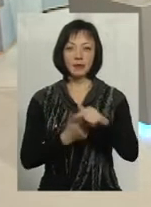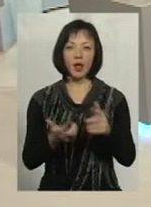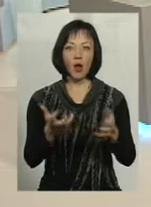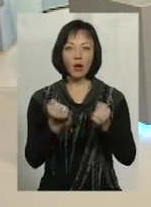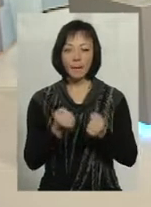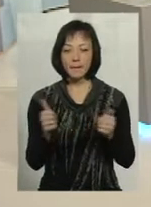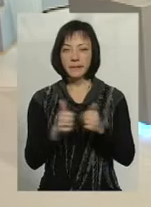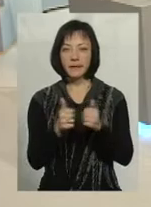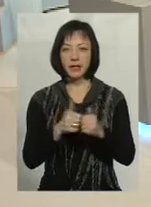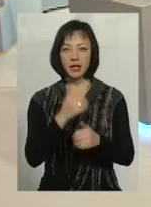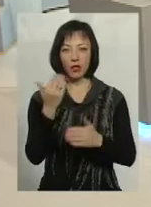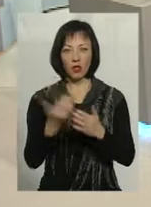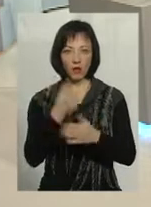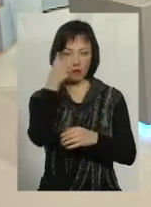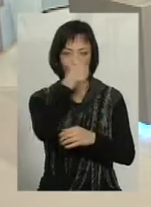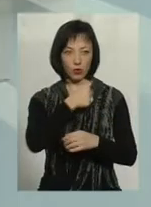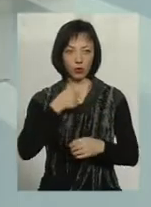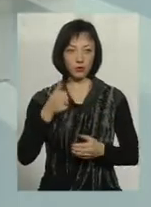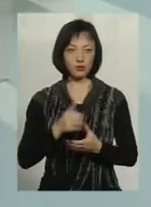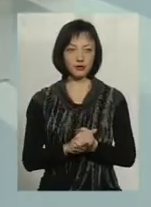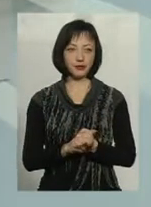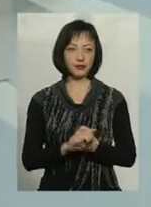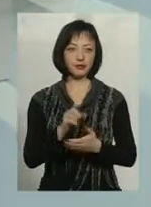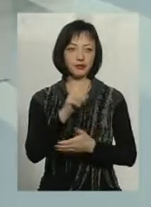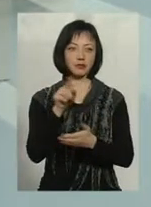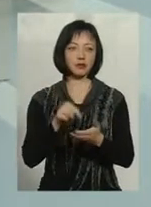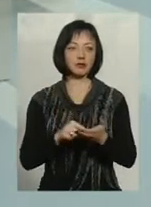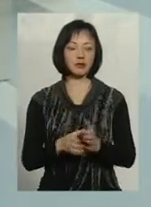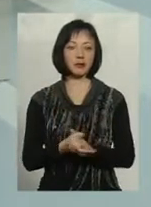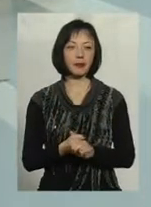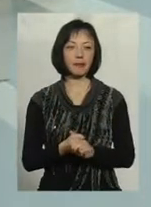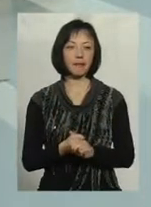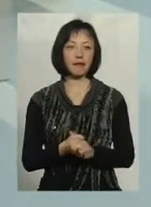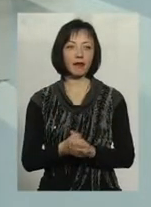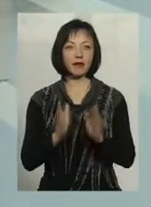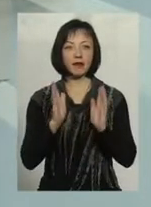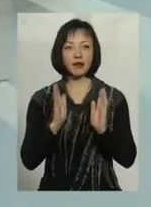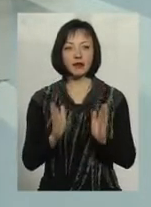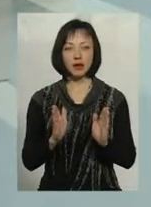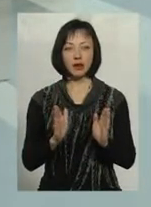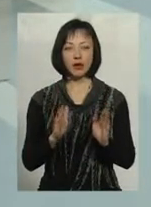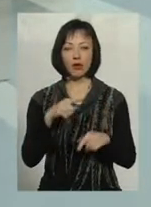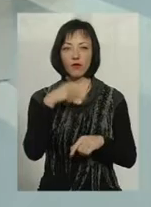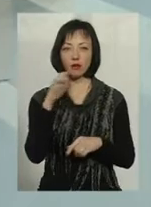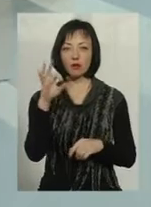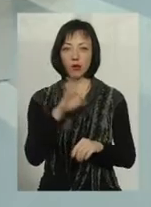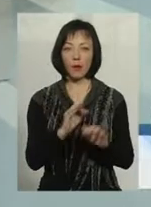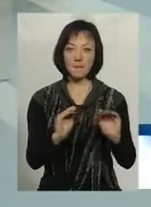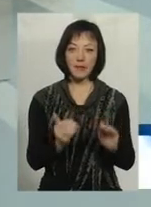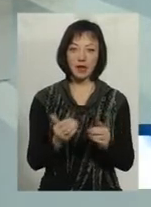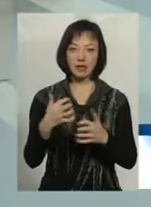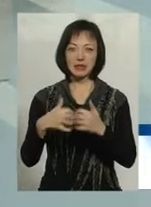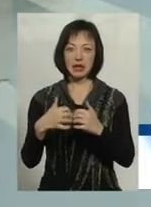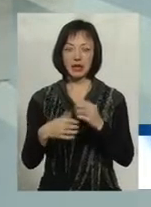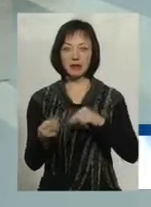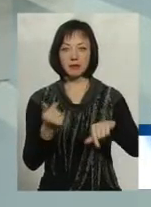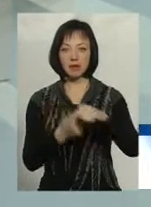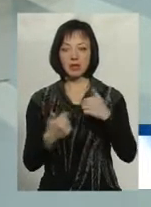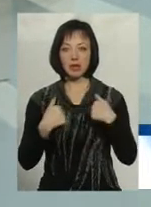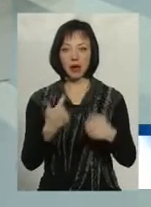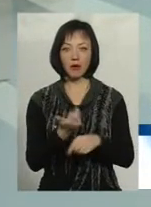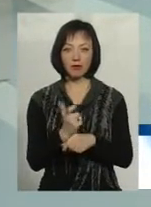то й 1400 гривень. Ну, якщо в старі часи цей бізнес був поставлений таким чином, що для підприємців це, можливо, під